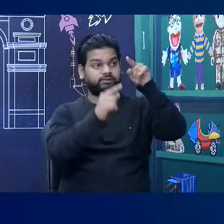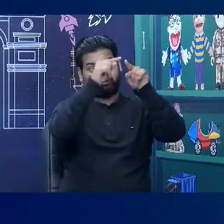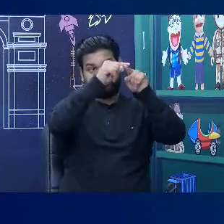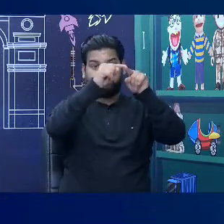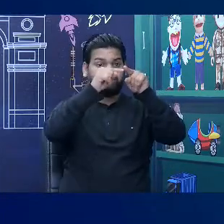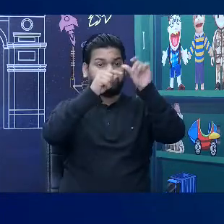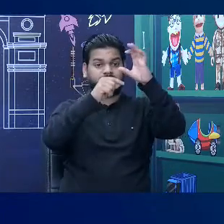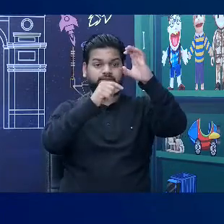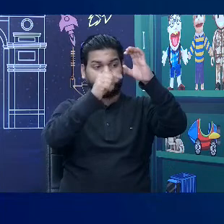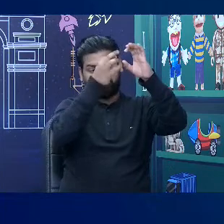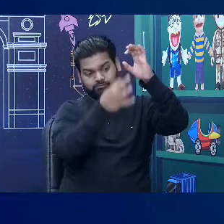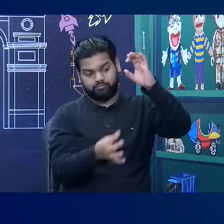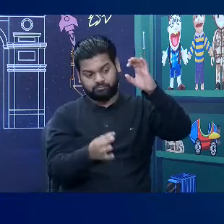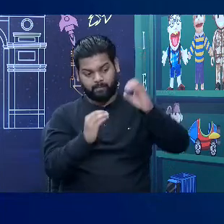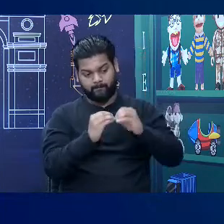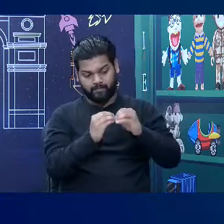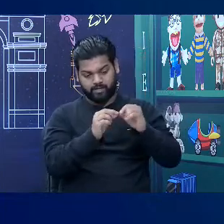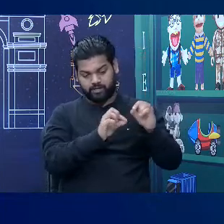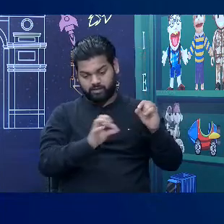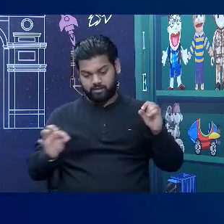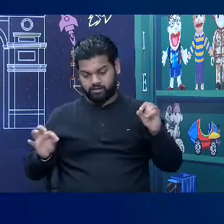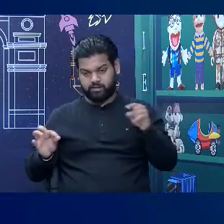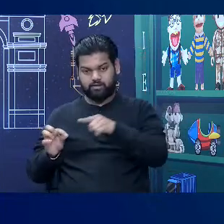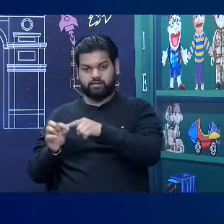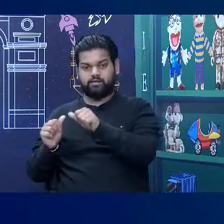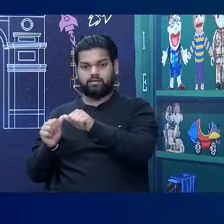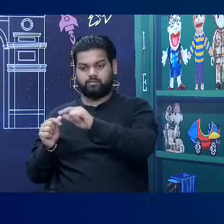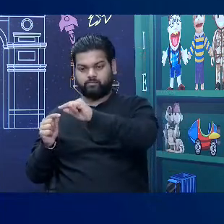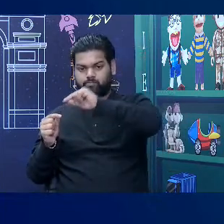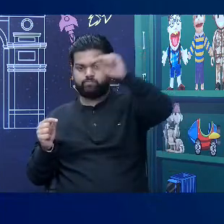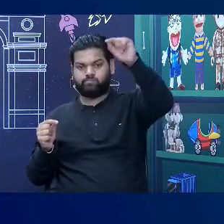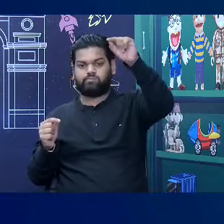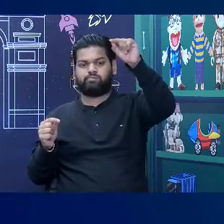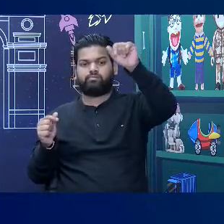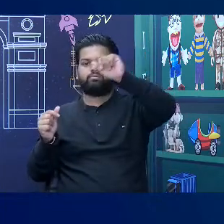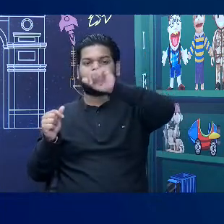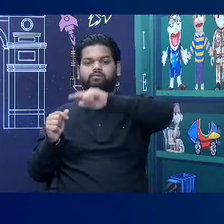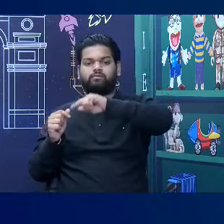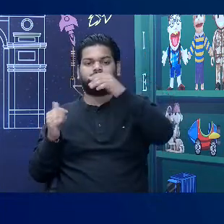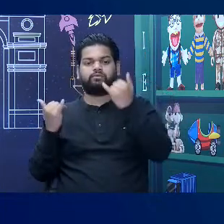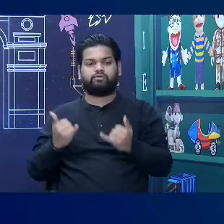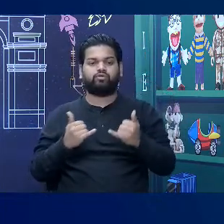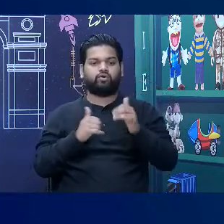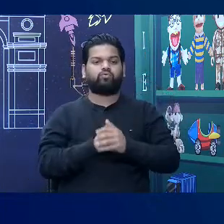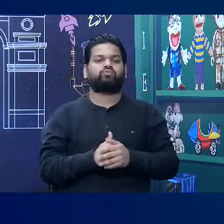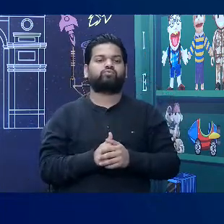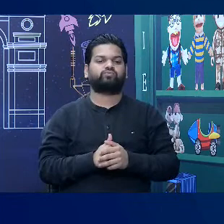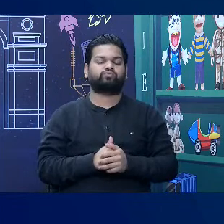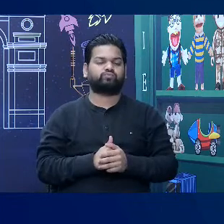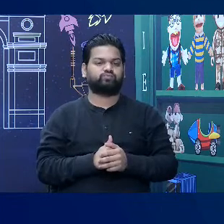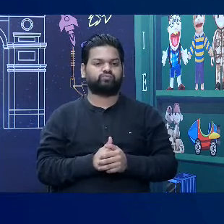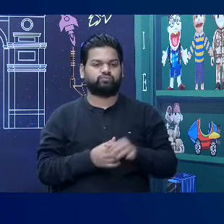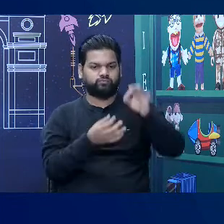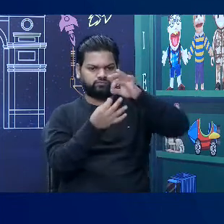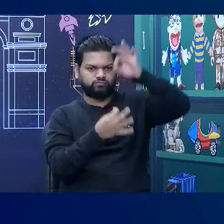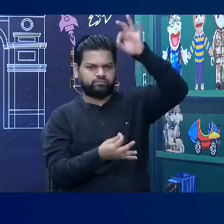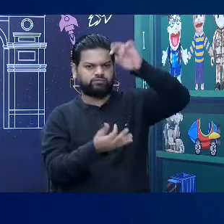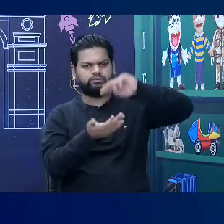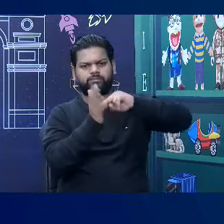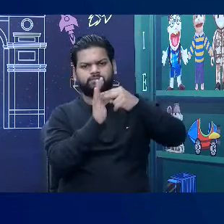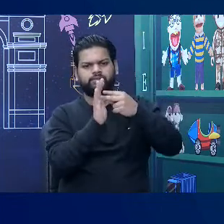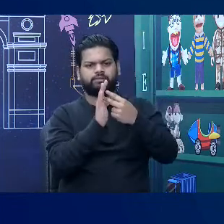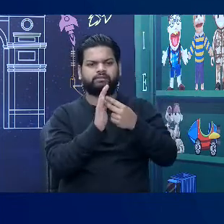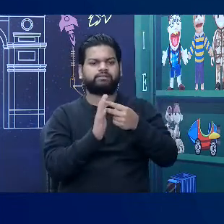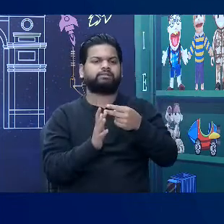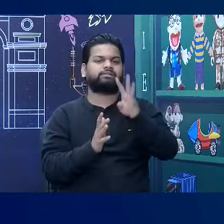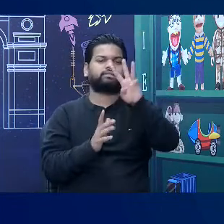a हमें याद आ रहा है बेस अपॉन हाइपोटेन्यूज था, तो इसमें बेस तो हमें पता ही नहीं है, तो बेस हम कैसे निकाल सकते